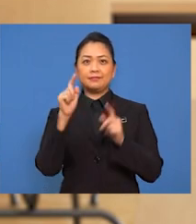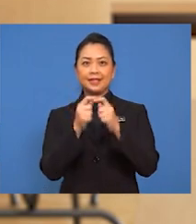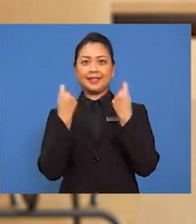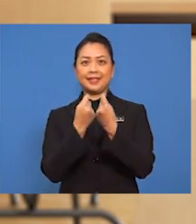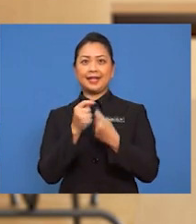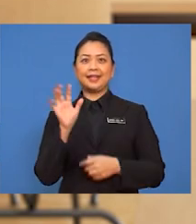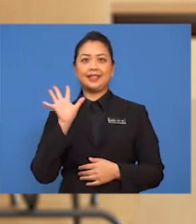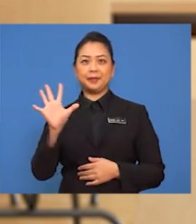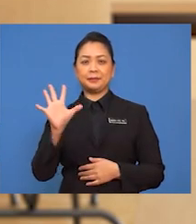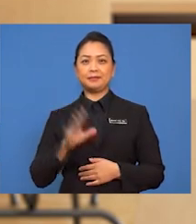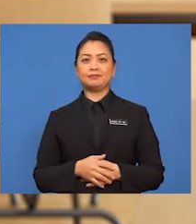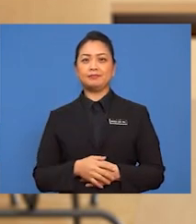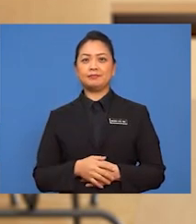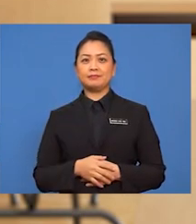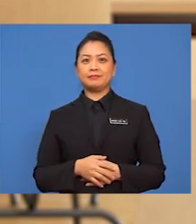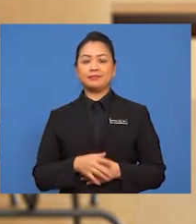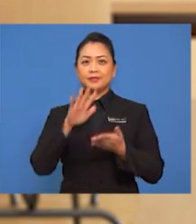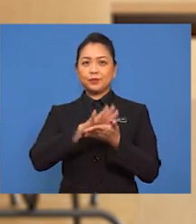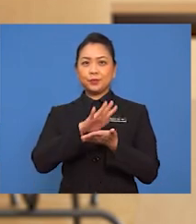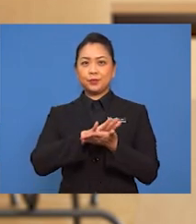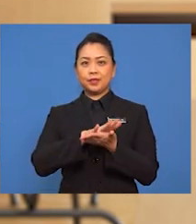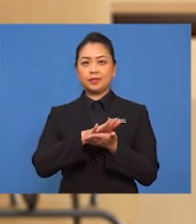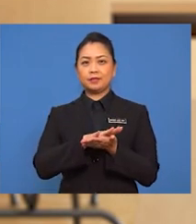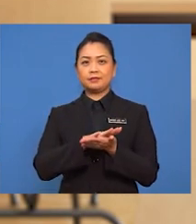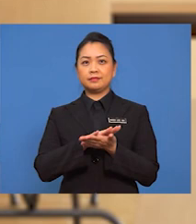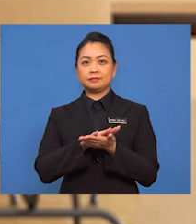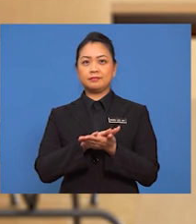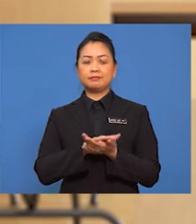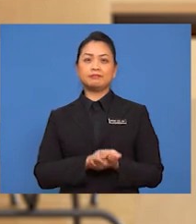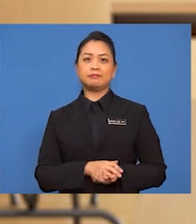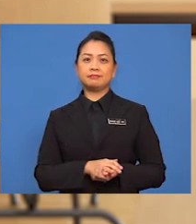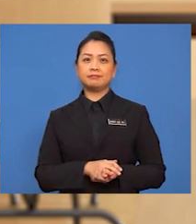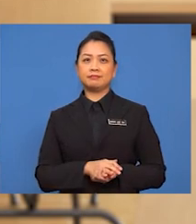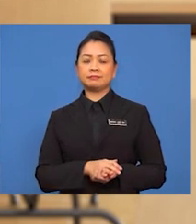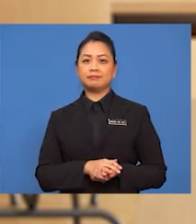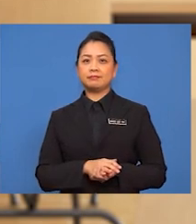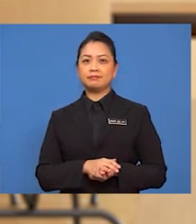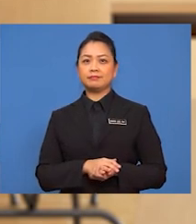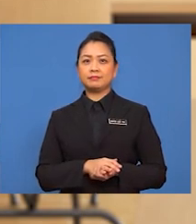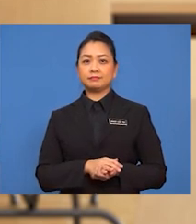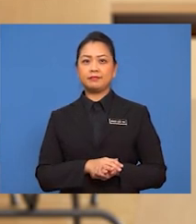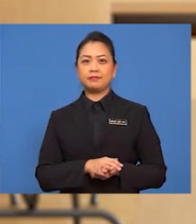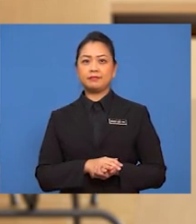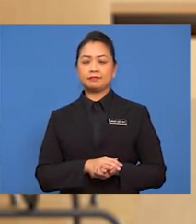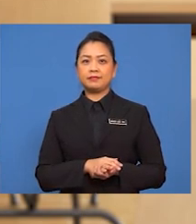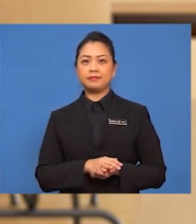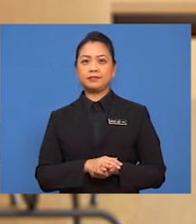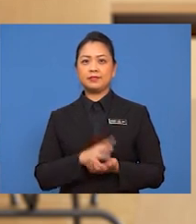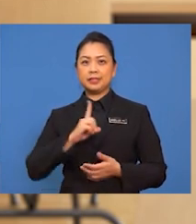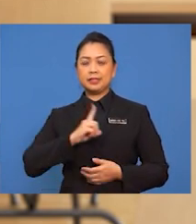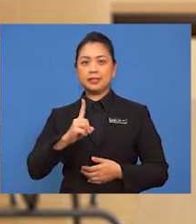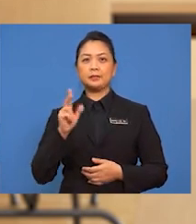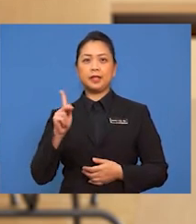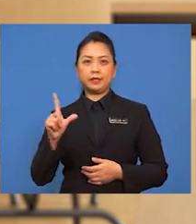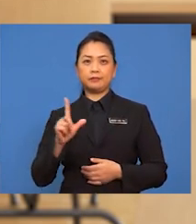5 di Sekolah Menengah Integrasi Sains Tafis, Majlis Agama Islam Wilayah